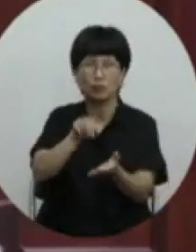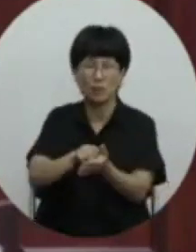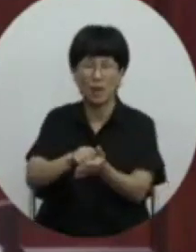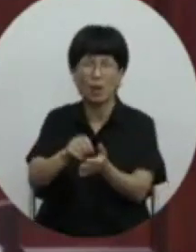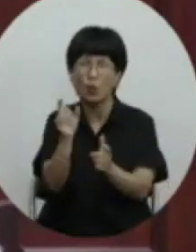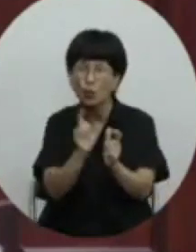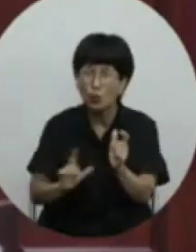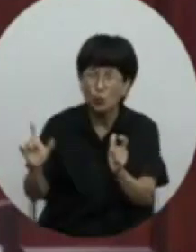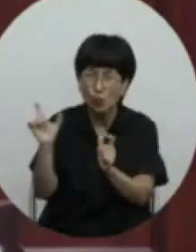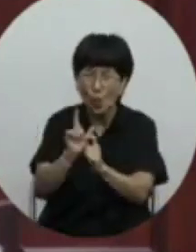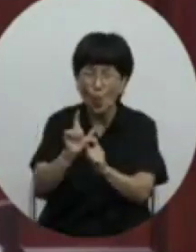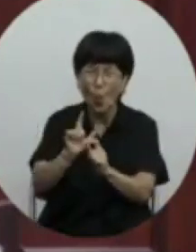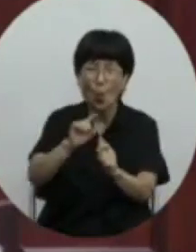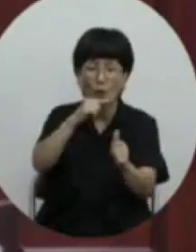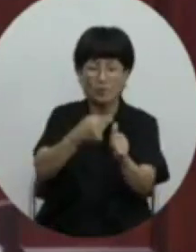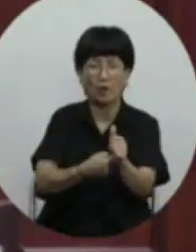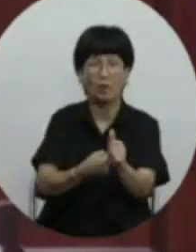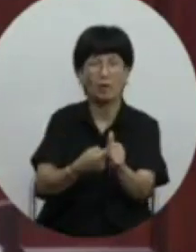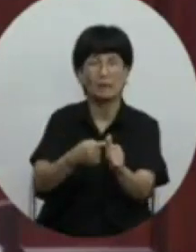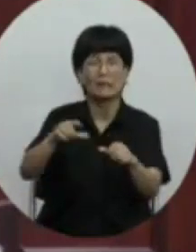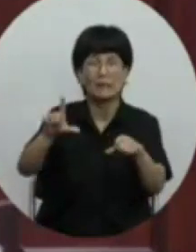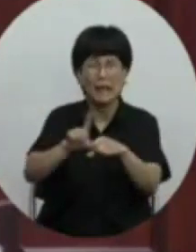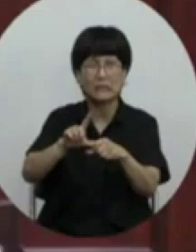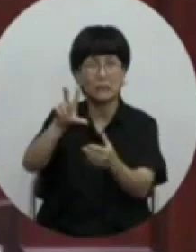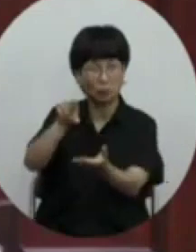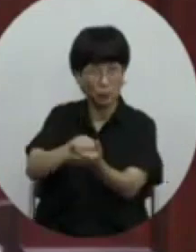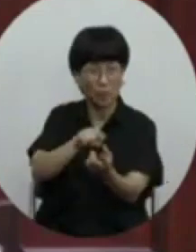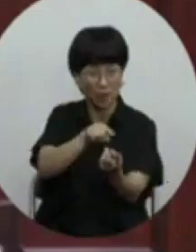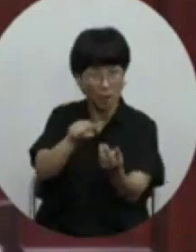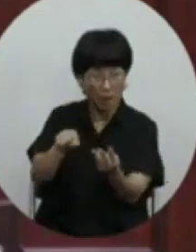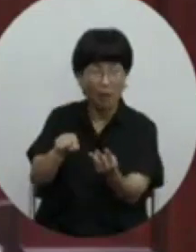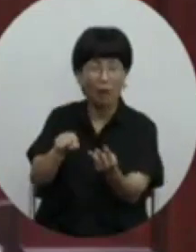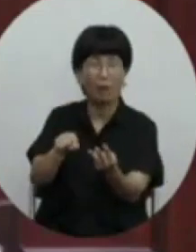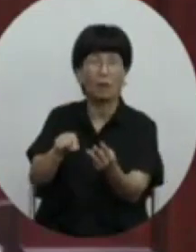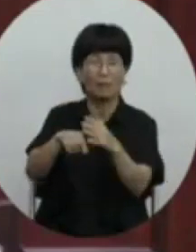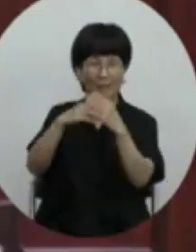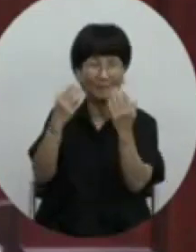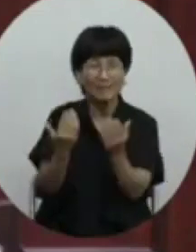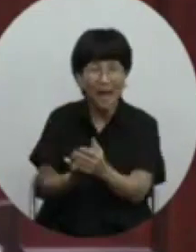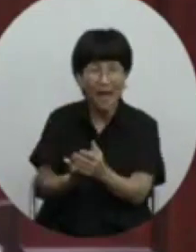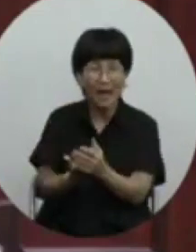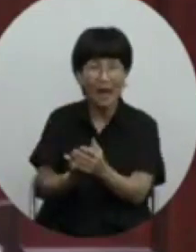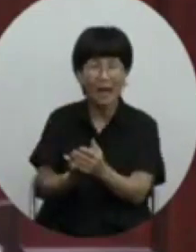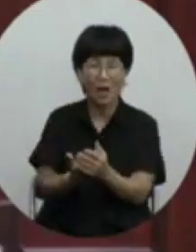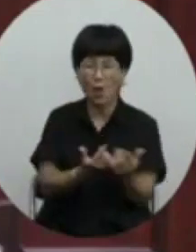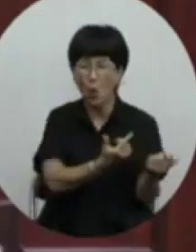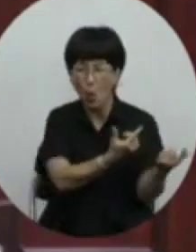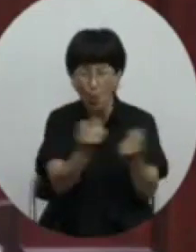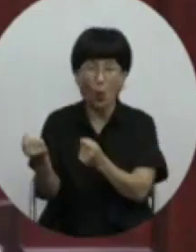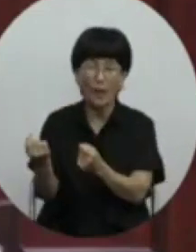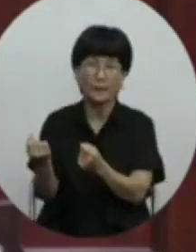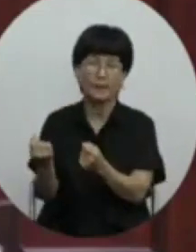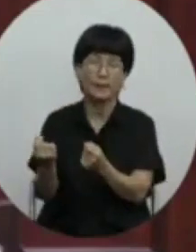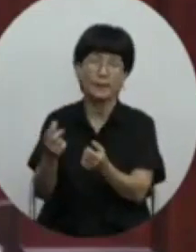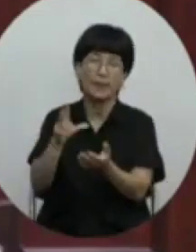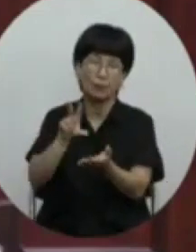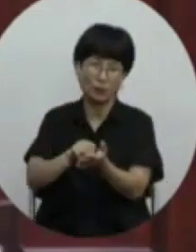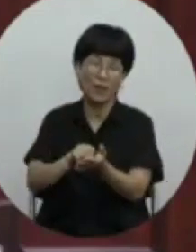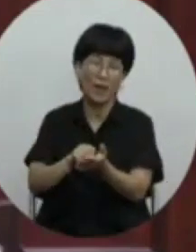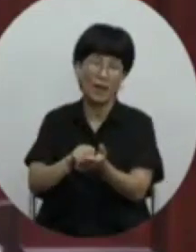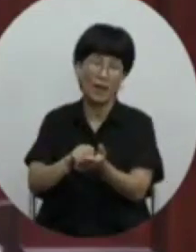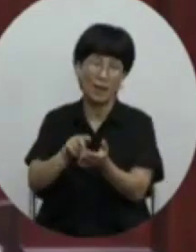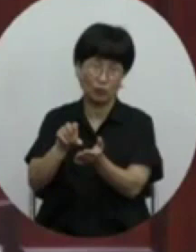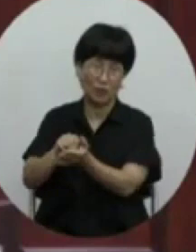천연가스 발전소의 문제까지도 여주 천연가스 발전소의 문제까지도 똑같이 다루어져야 할